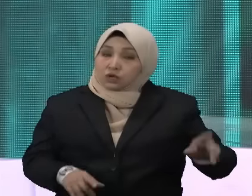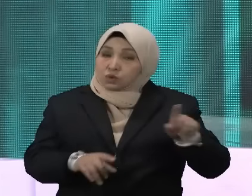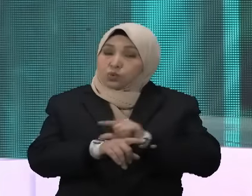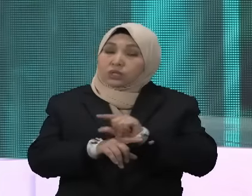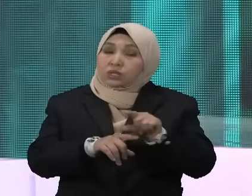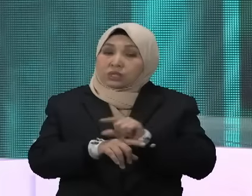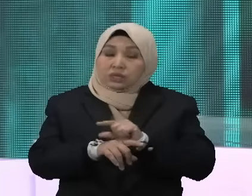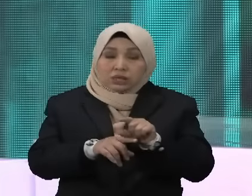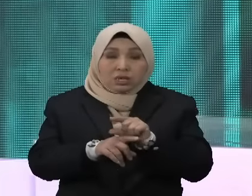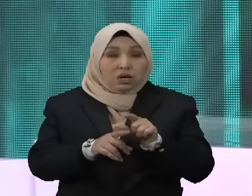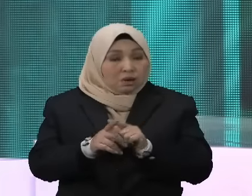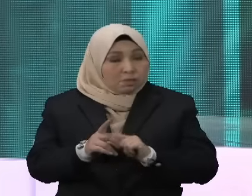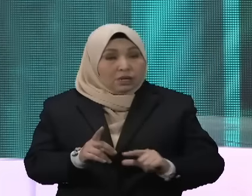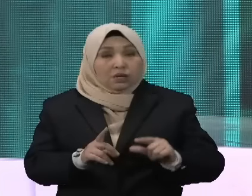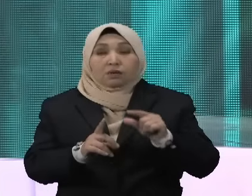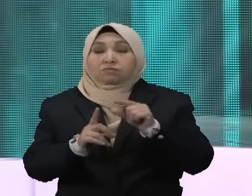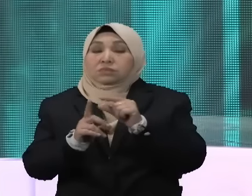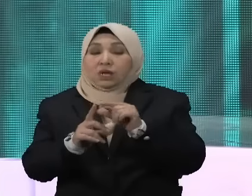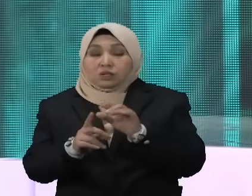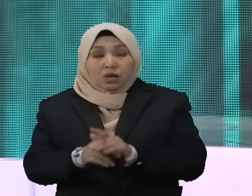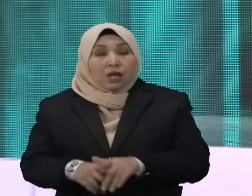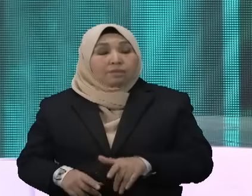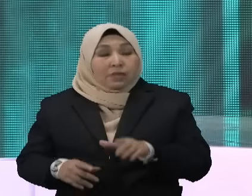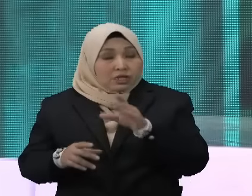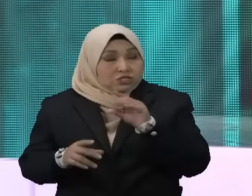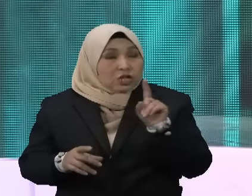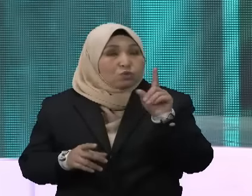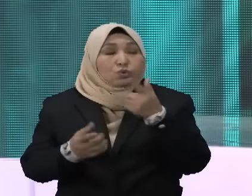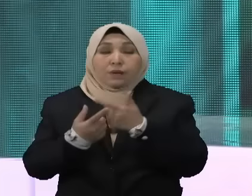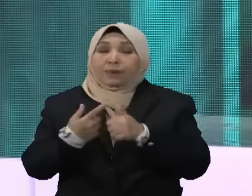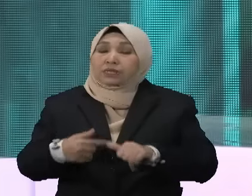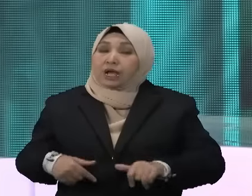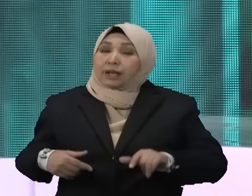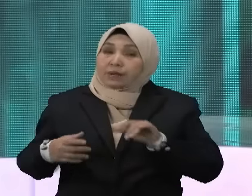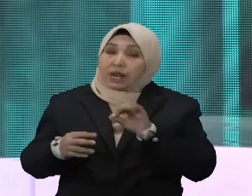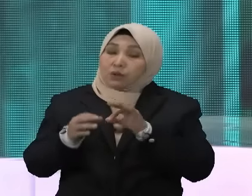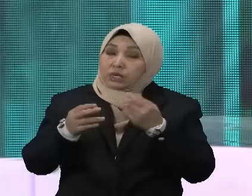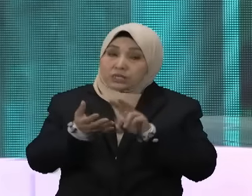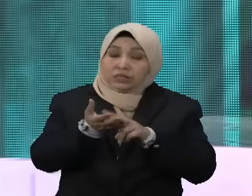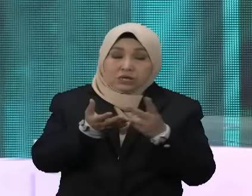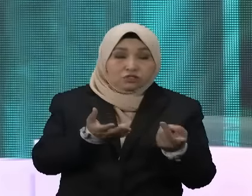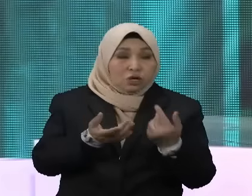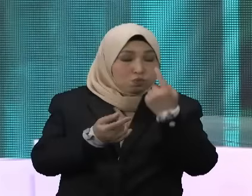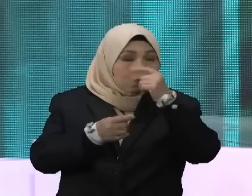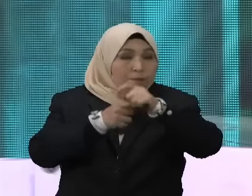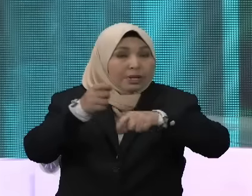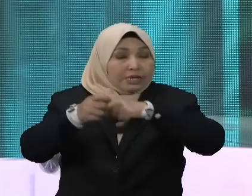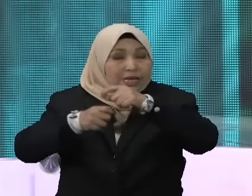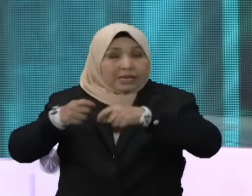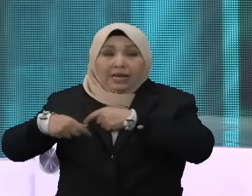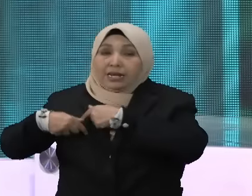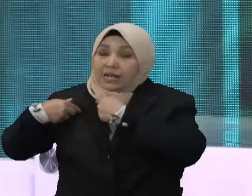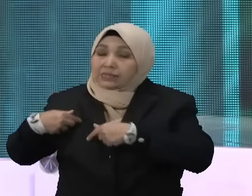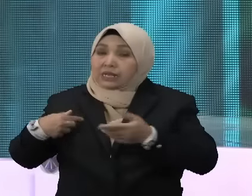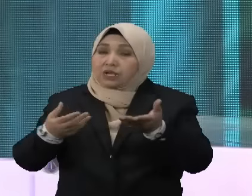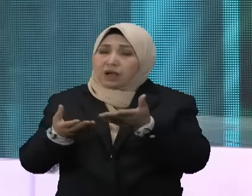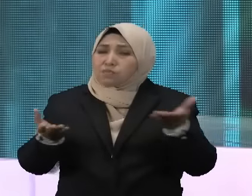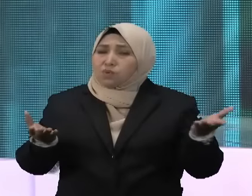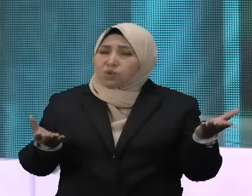istilah waliyarbita ala qulubikum, salah satunya Ustaz ya, iaitu kalau diterjemahkan untuk mengikat hati kamu. Apa